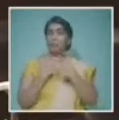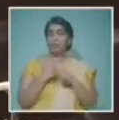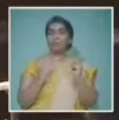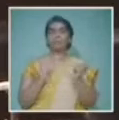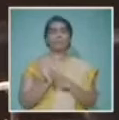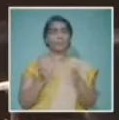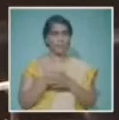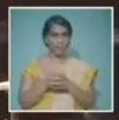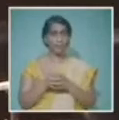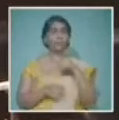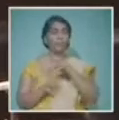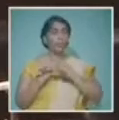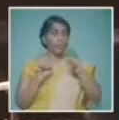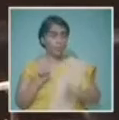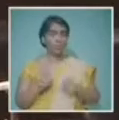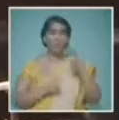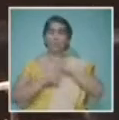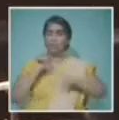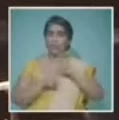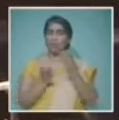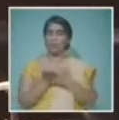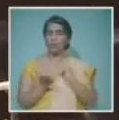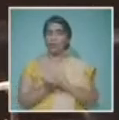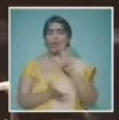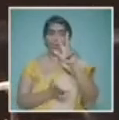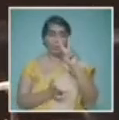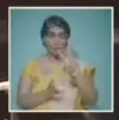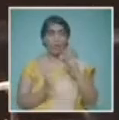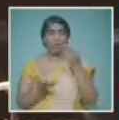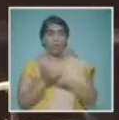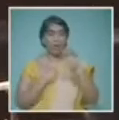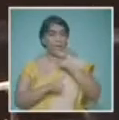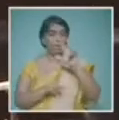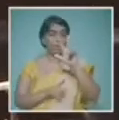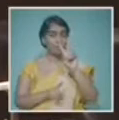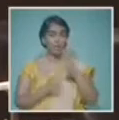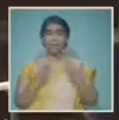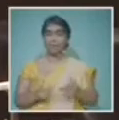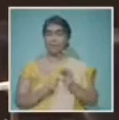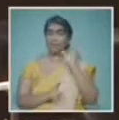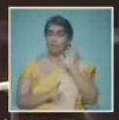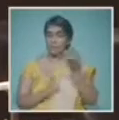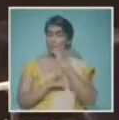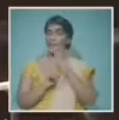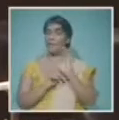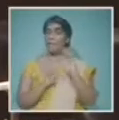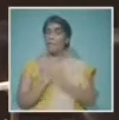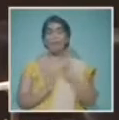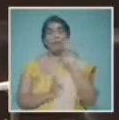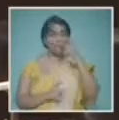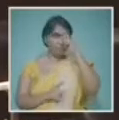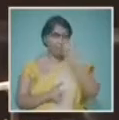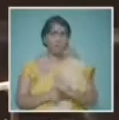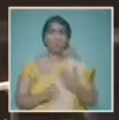බවට පත් කරා ඒ මණ්ඩලයේ රැස්වීම මසූදයක් තිබුණා මේ රැස්වීම මසූදයකට වර්තමාන ජනාධිපති එවකට අගමැති රනිල්